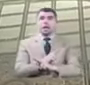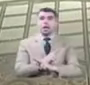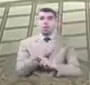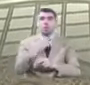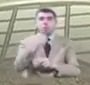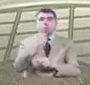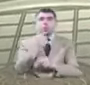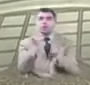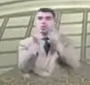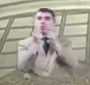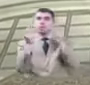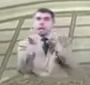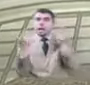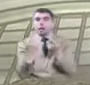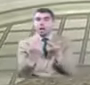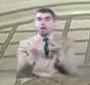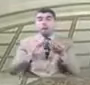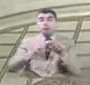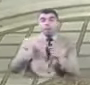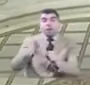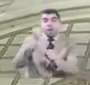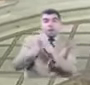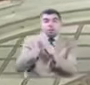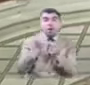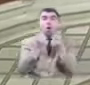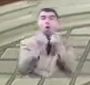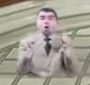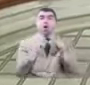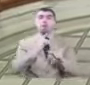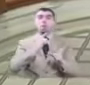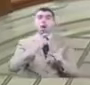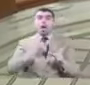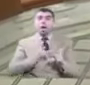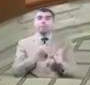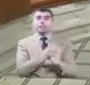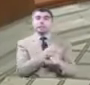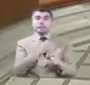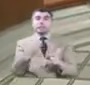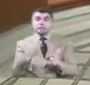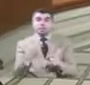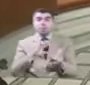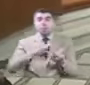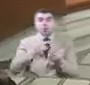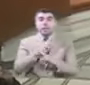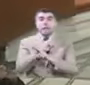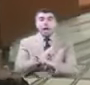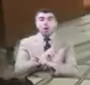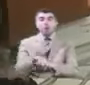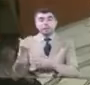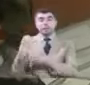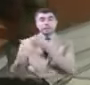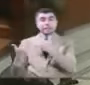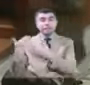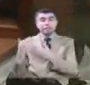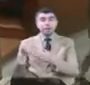العمال المستقلين والأشخاص الذين يزاولون مهنة حرة كالمحامين والأطباء وإلى آخره، هذا المشكل العويص القديم،